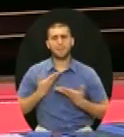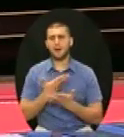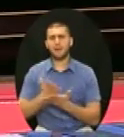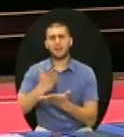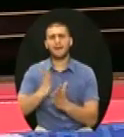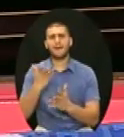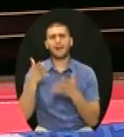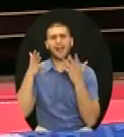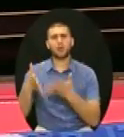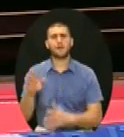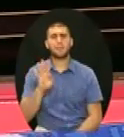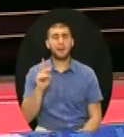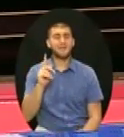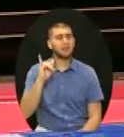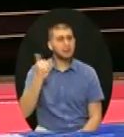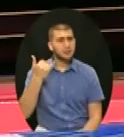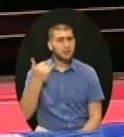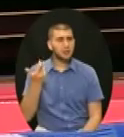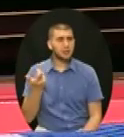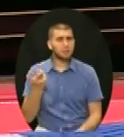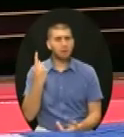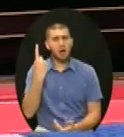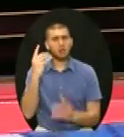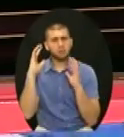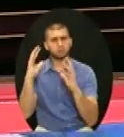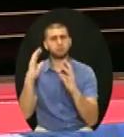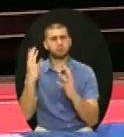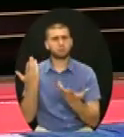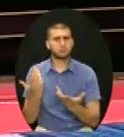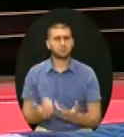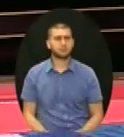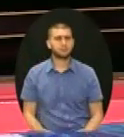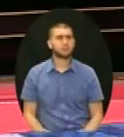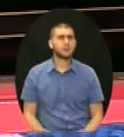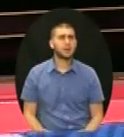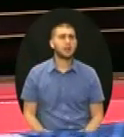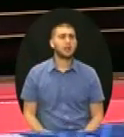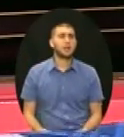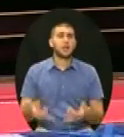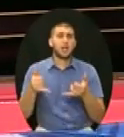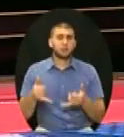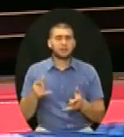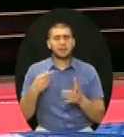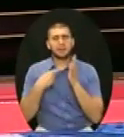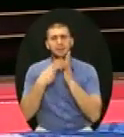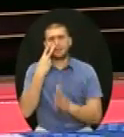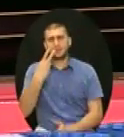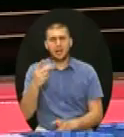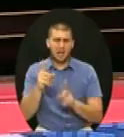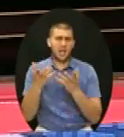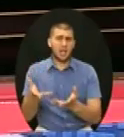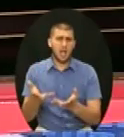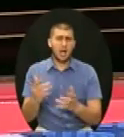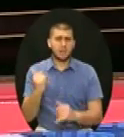איך לתקוף את בנימין נתניהו, אבל היא די מונוליטית. תראי, ברגע הזה זה מצטייר כך,